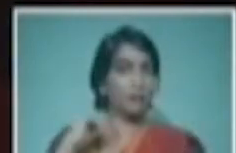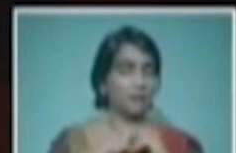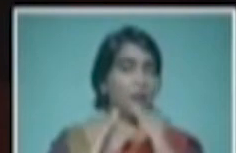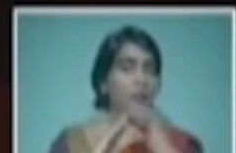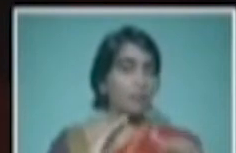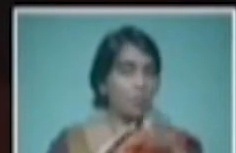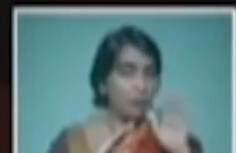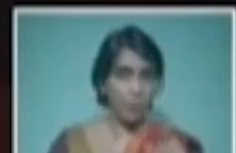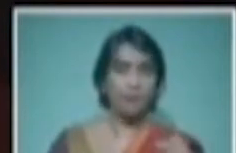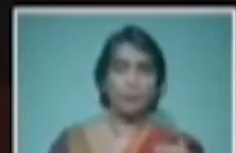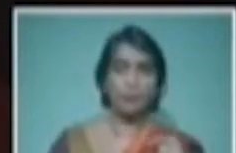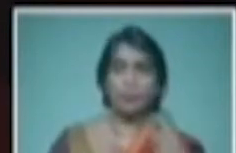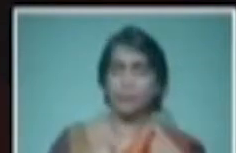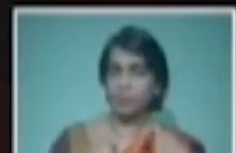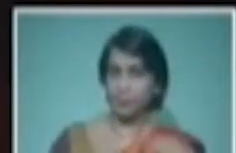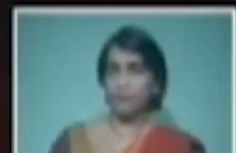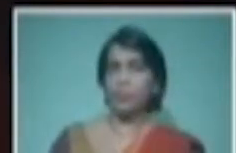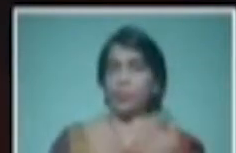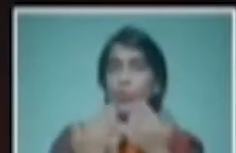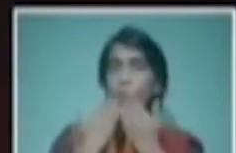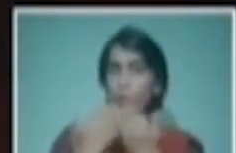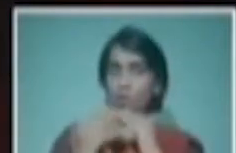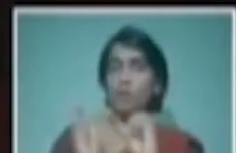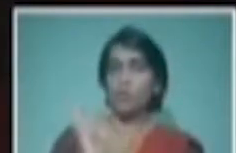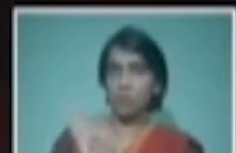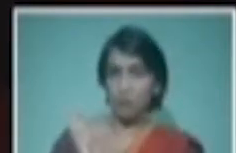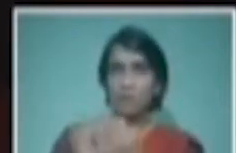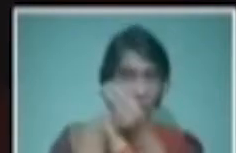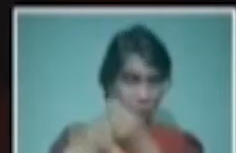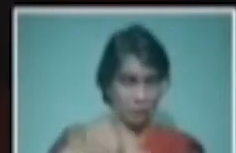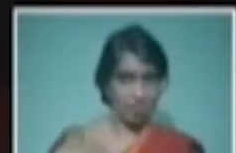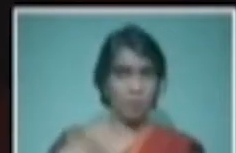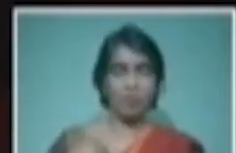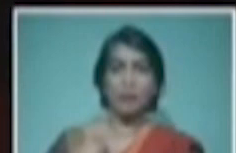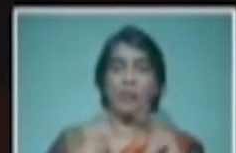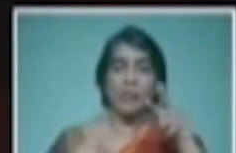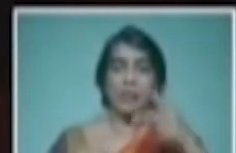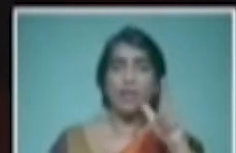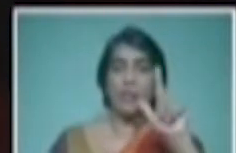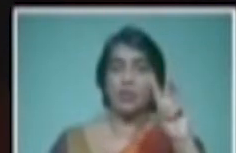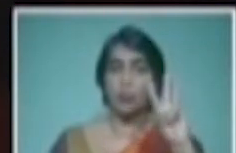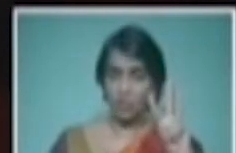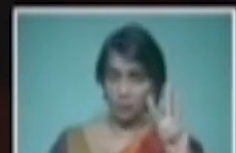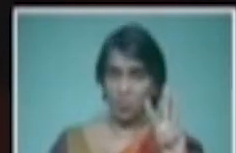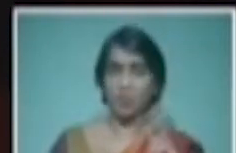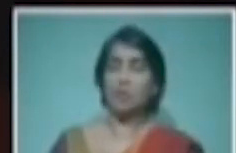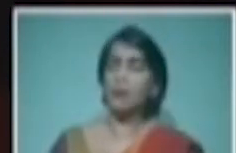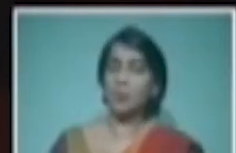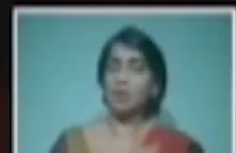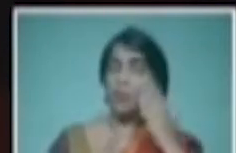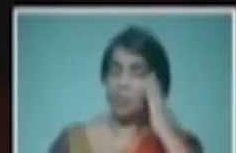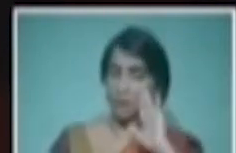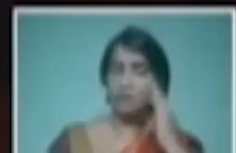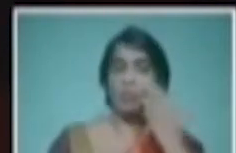तीनो मटमेक में उपदुमांग उपदेश का कार्य सभा में लगागते देशीय हत्ता तुरक तीनो संप्रदाय